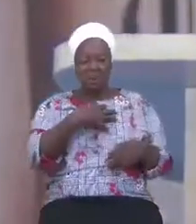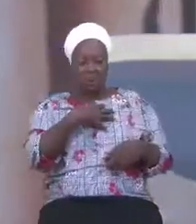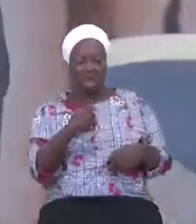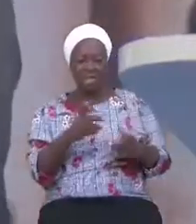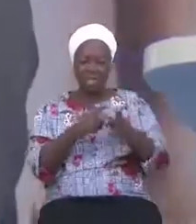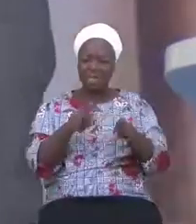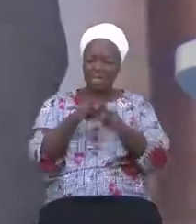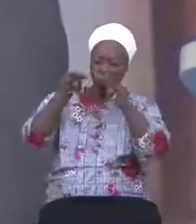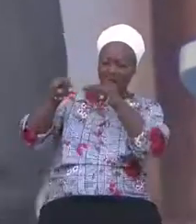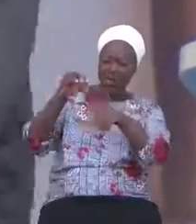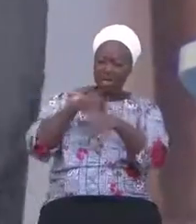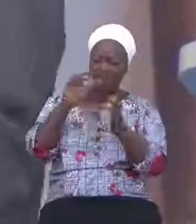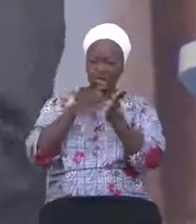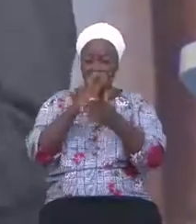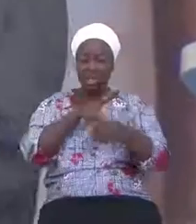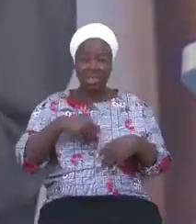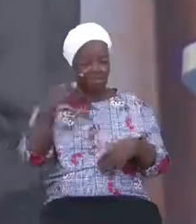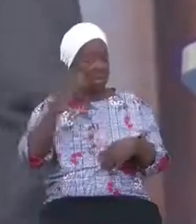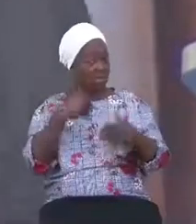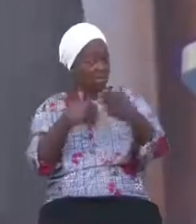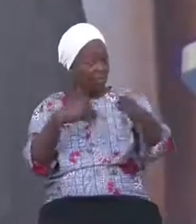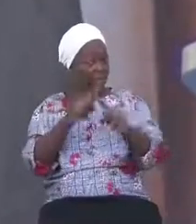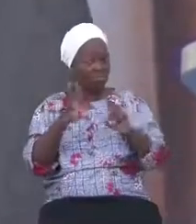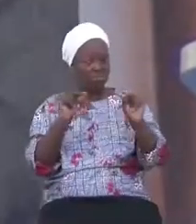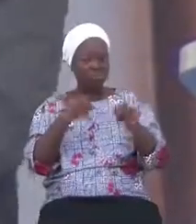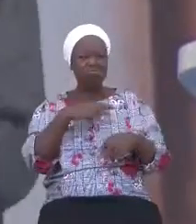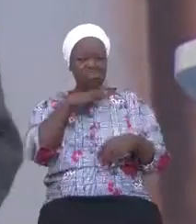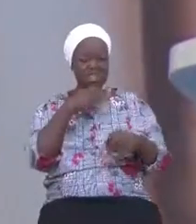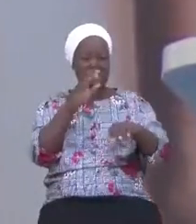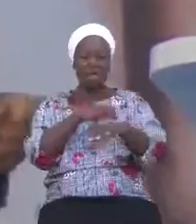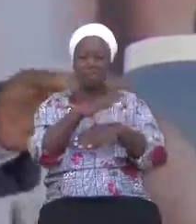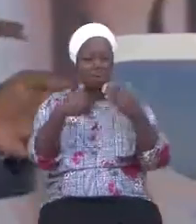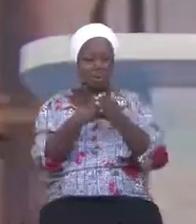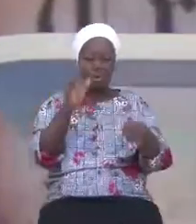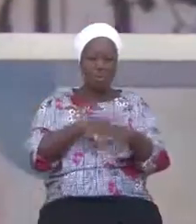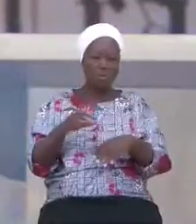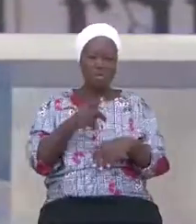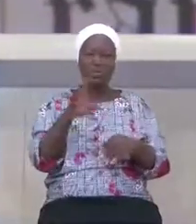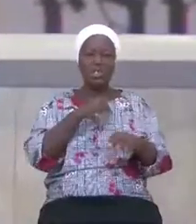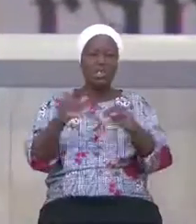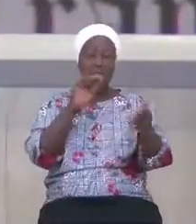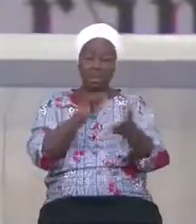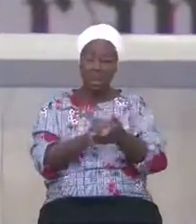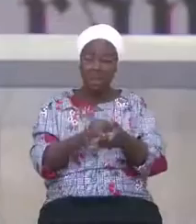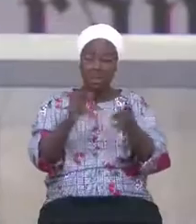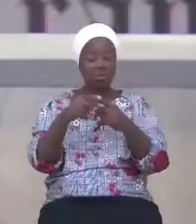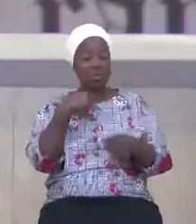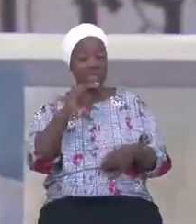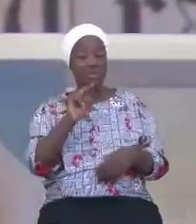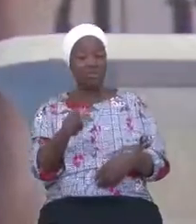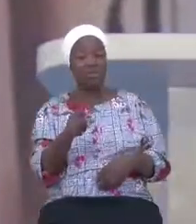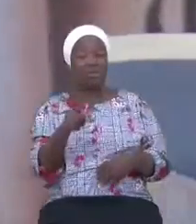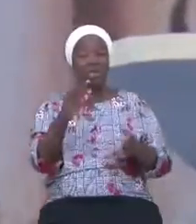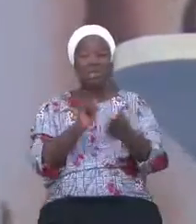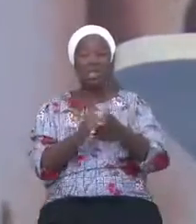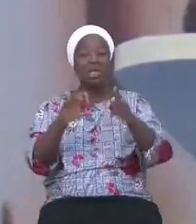Seigneur Jésus-Christ, ils l'ont vu avant, mais il n'y avait plus de tache, il l'a fait pour te dire qu'il